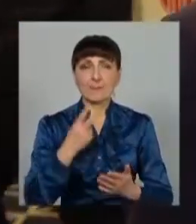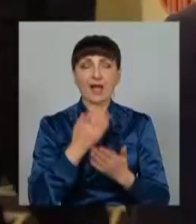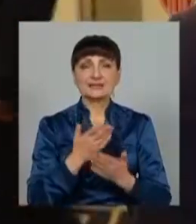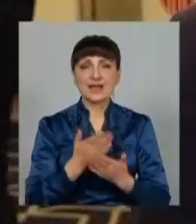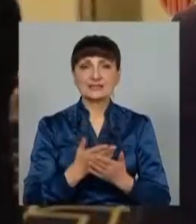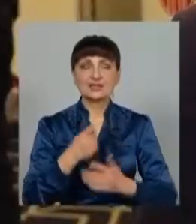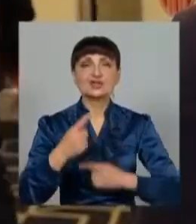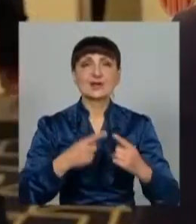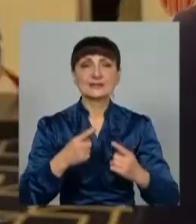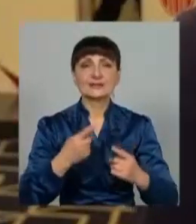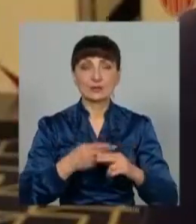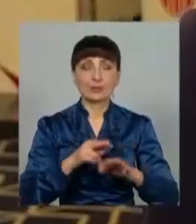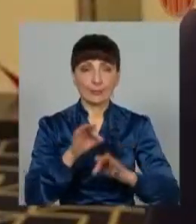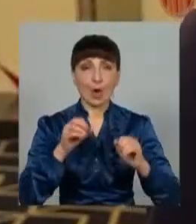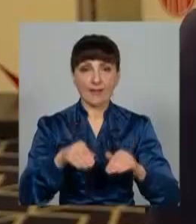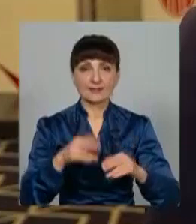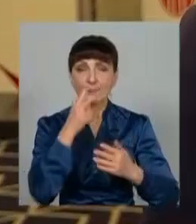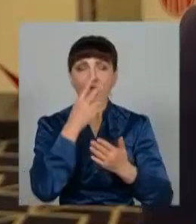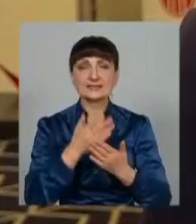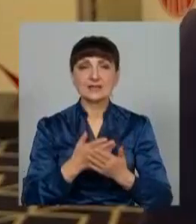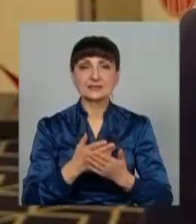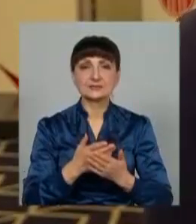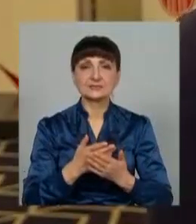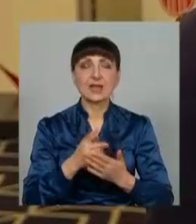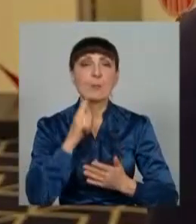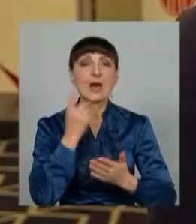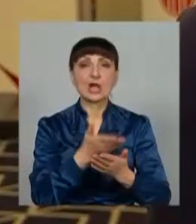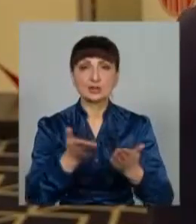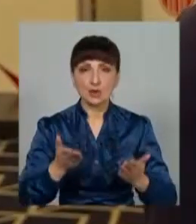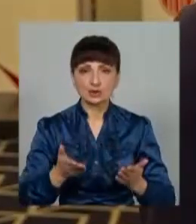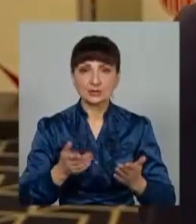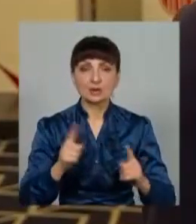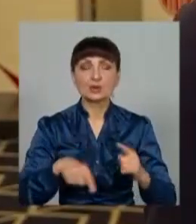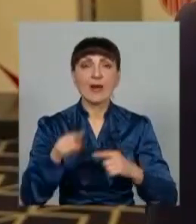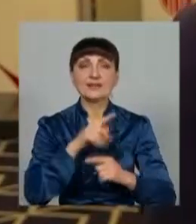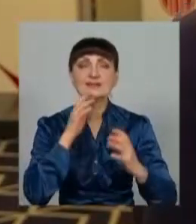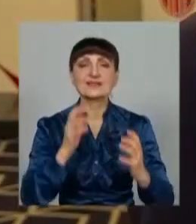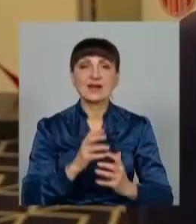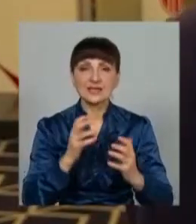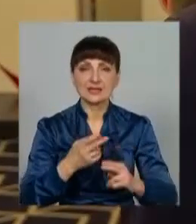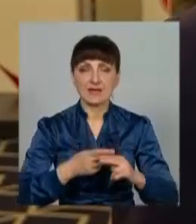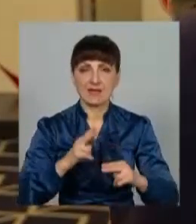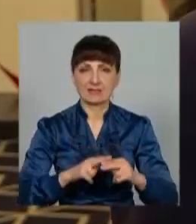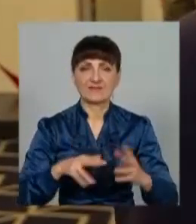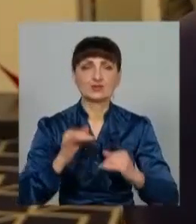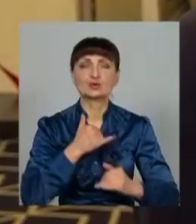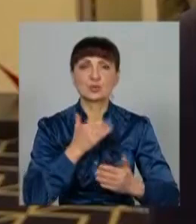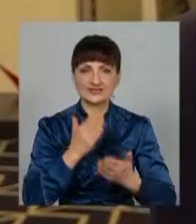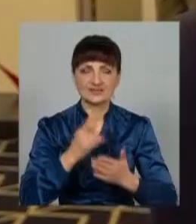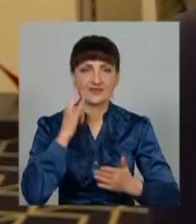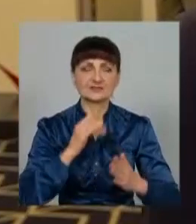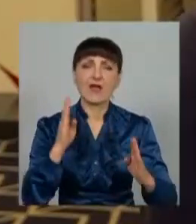показать через призму этого проекта, показать молодежи, чтобы они сохранили это, то, что у нас есть.